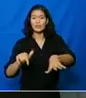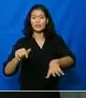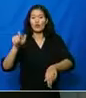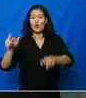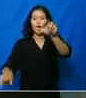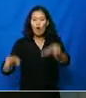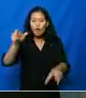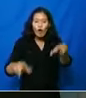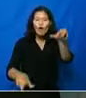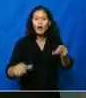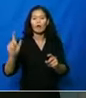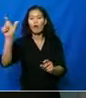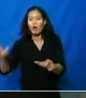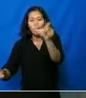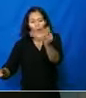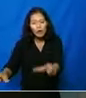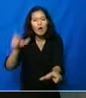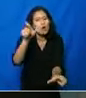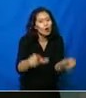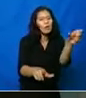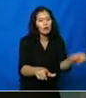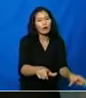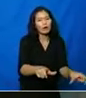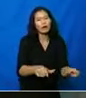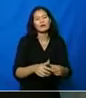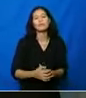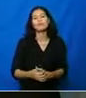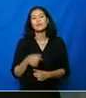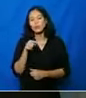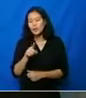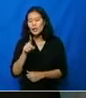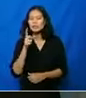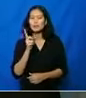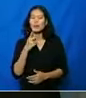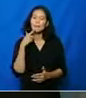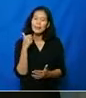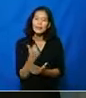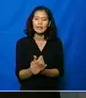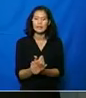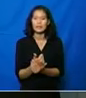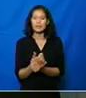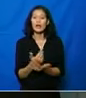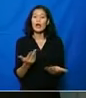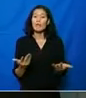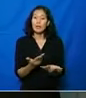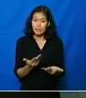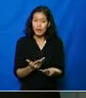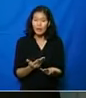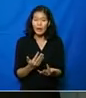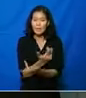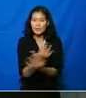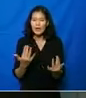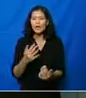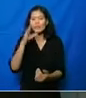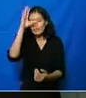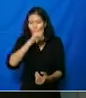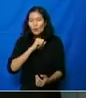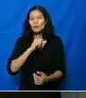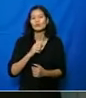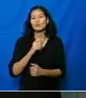warga. Karena itu penting sekali untuk mengetahui cara-cara. Karena itu